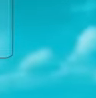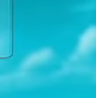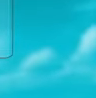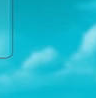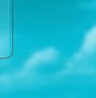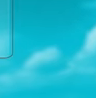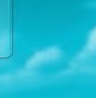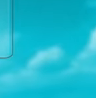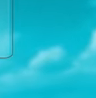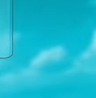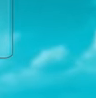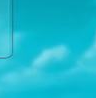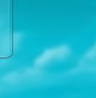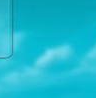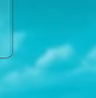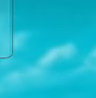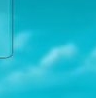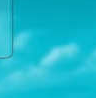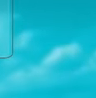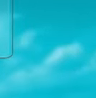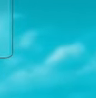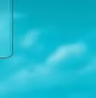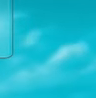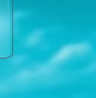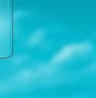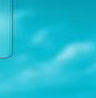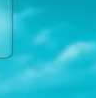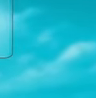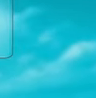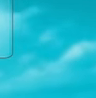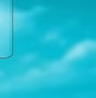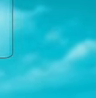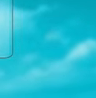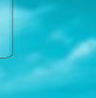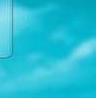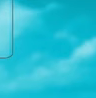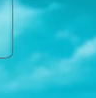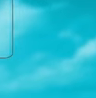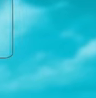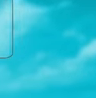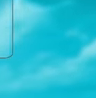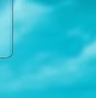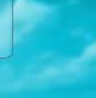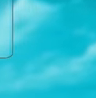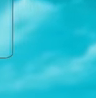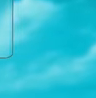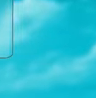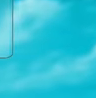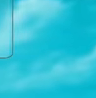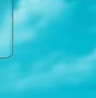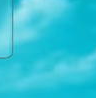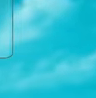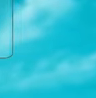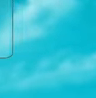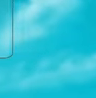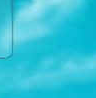Шиелде күндіз 5, түнде 1 градус жылы болады. Жаңақорғанда ауа температурасы күндіз 6, түнде 2 градус нөлден